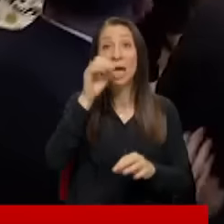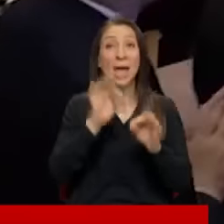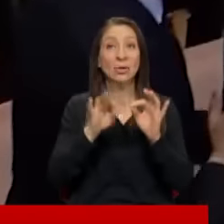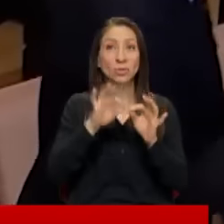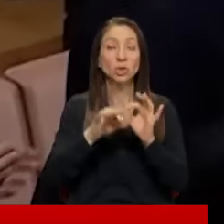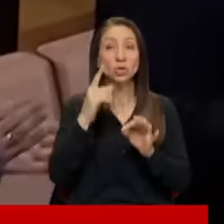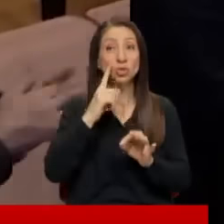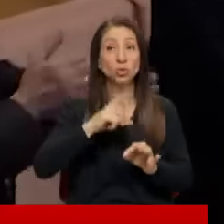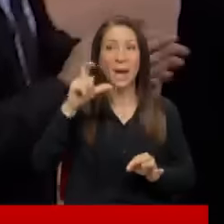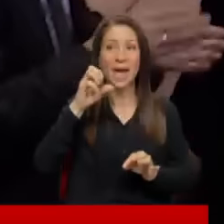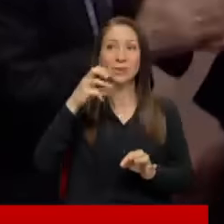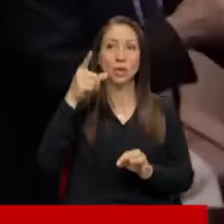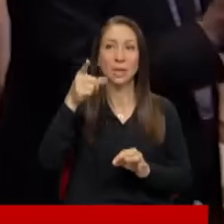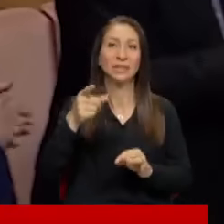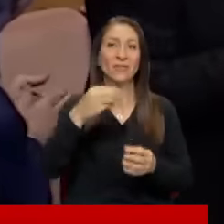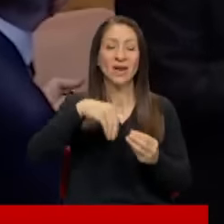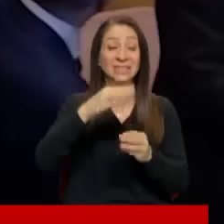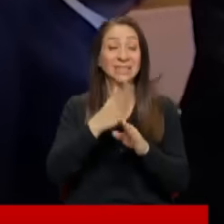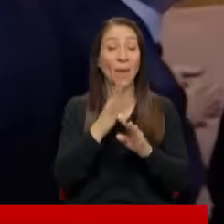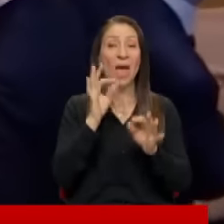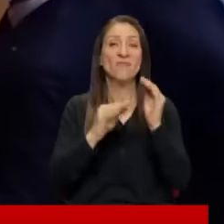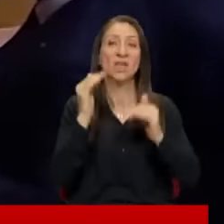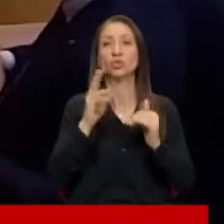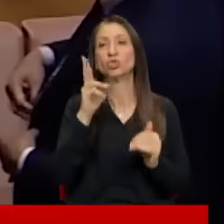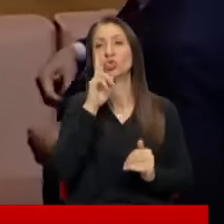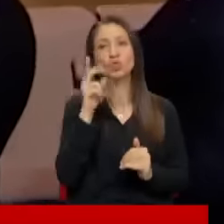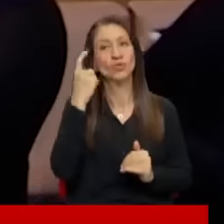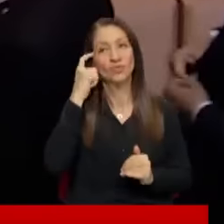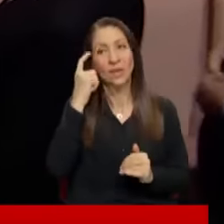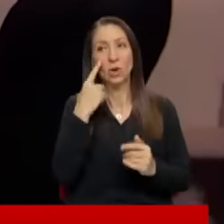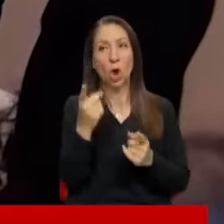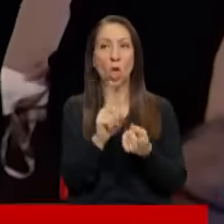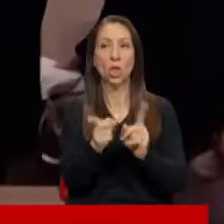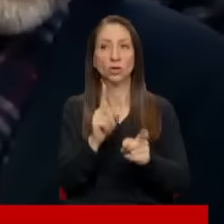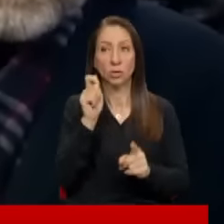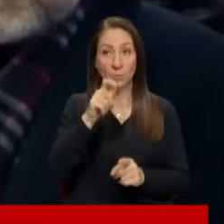ekonomisi Cumhurbaşkanı Erdoğan'ın faiz sebep enflasyon sonuç teorisine göre